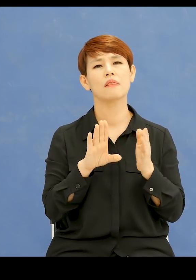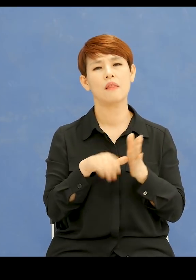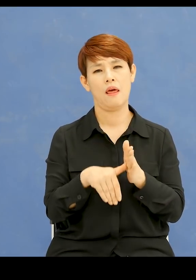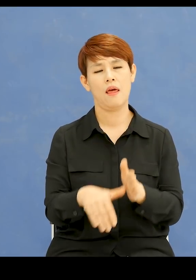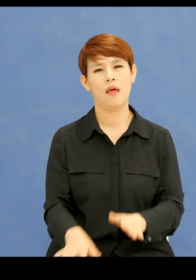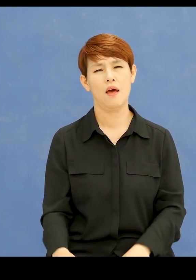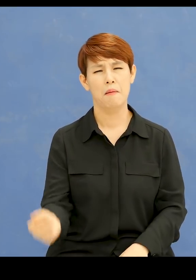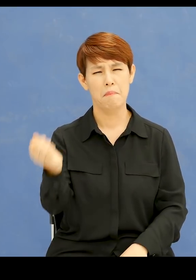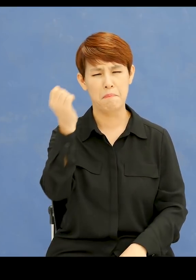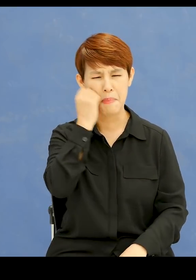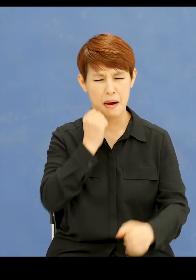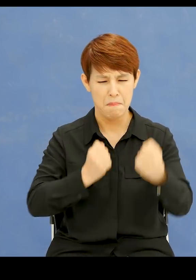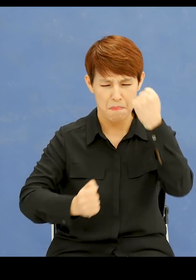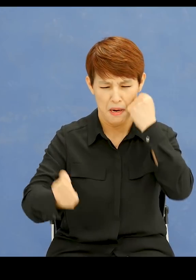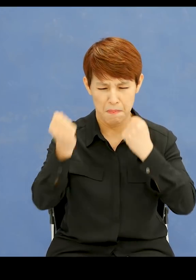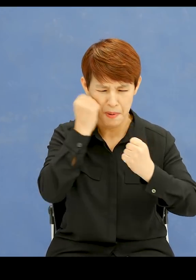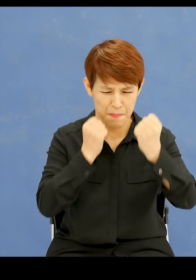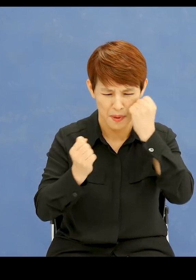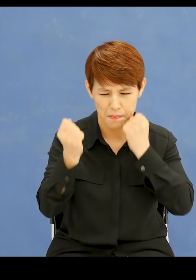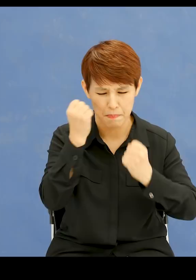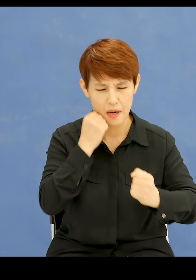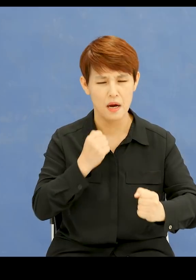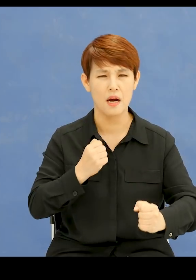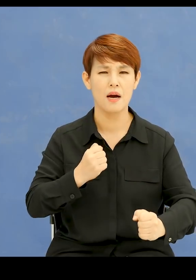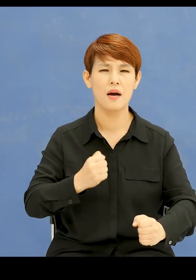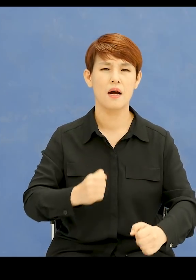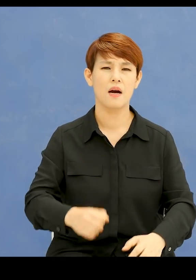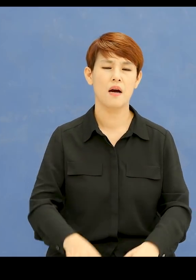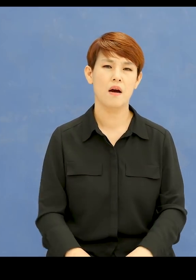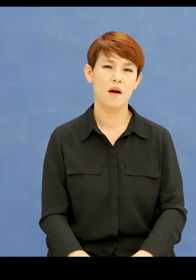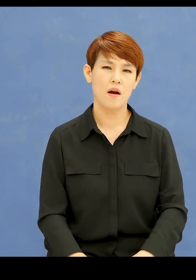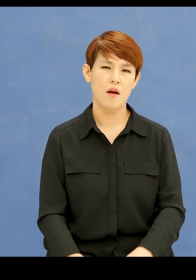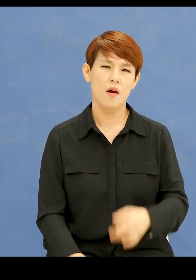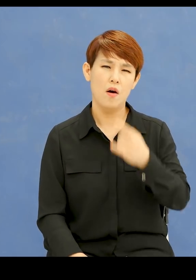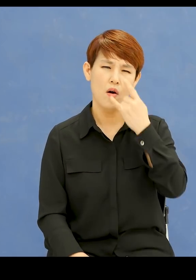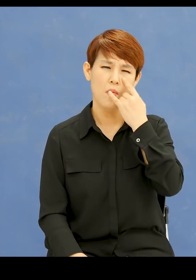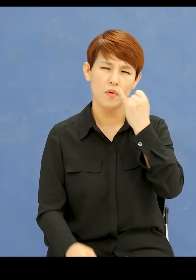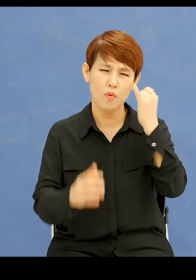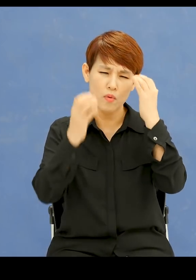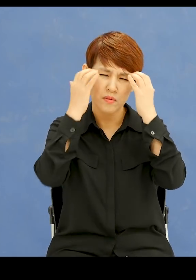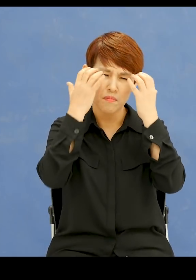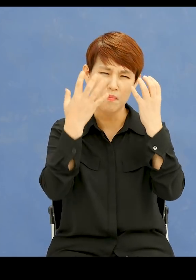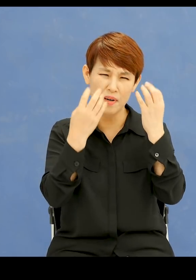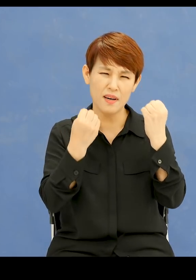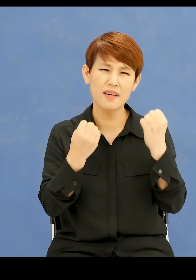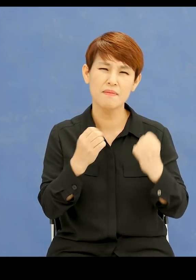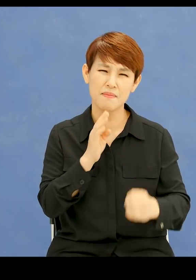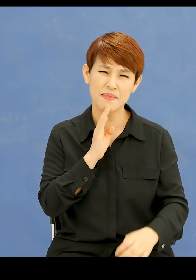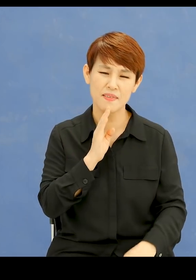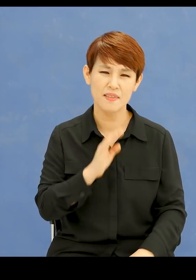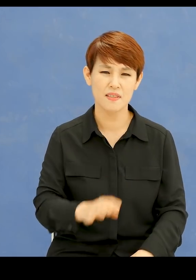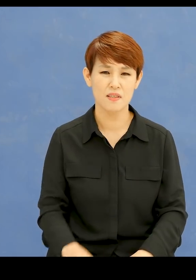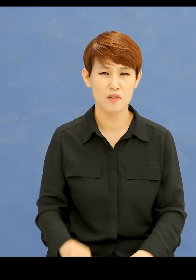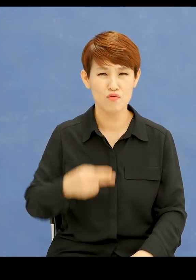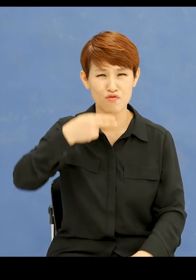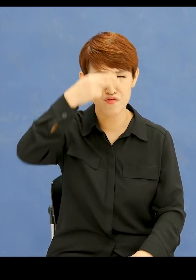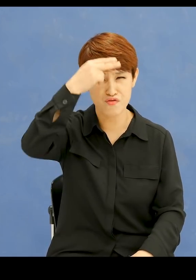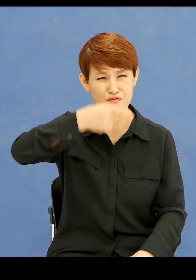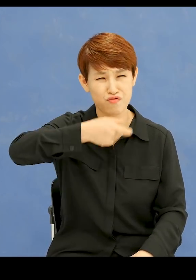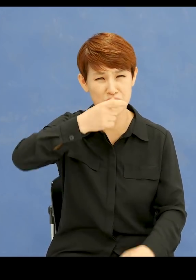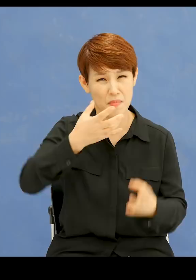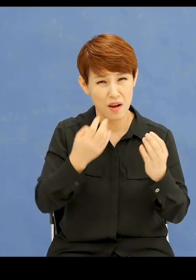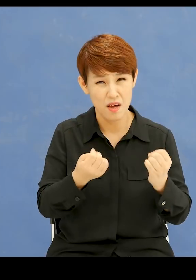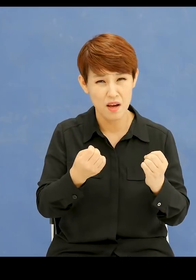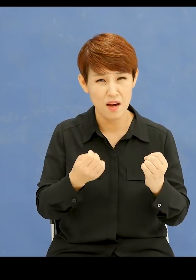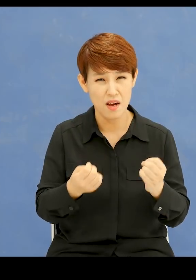때 그 모든 거를 다 한꺼번에 겪게 됐던 겁니다. 그 어머님도 얼마나 심적으로 고통이 크셨을까요? 어머님 약주를 많이 드셨어요,